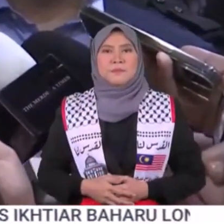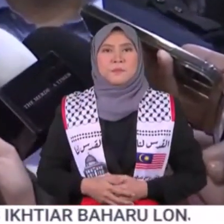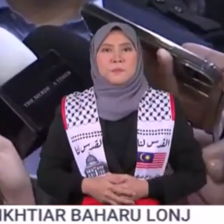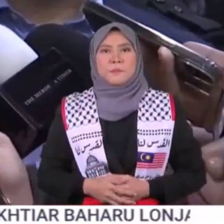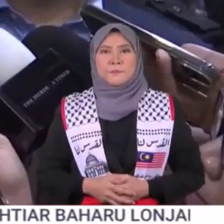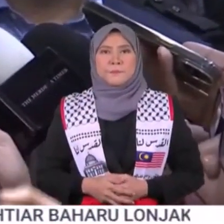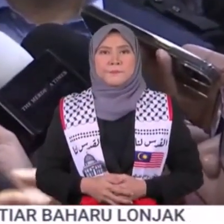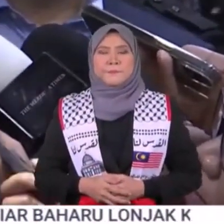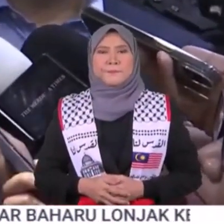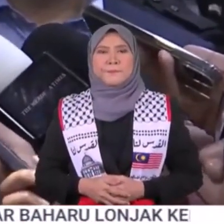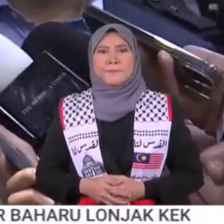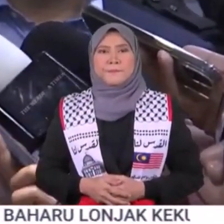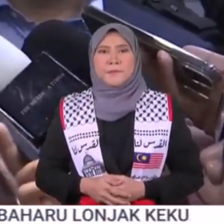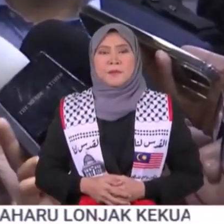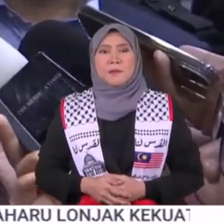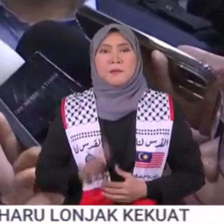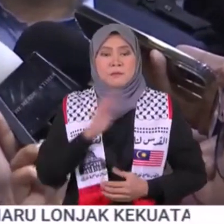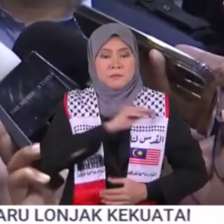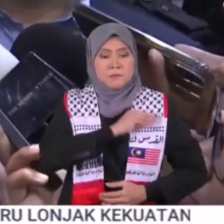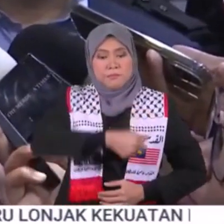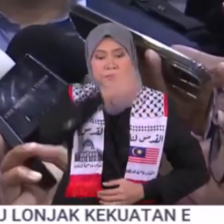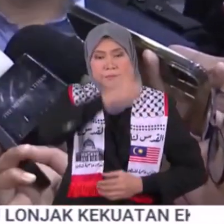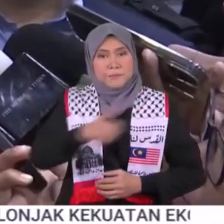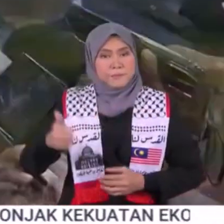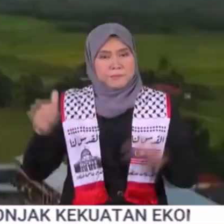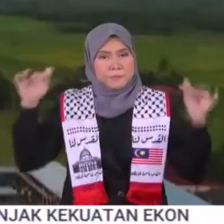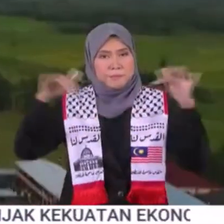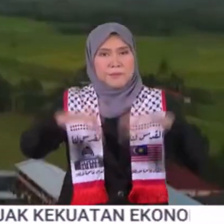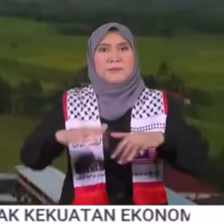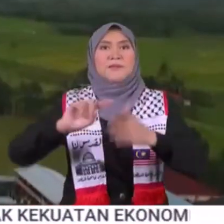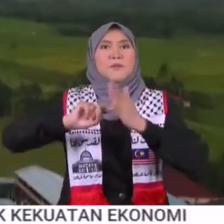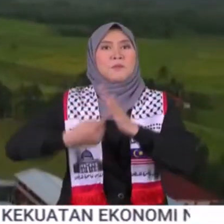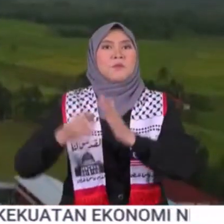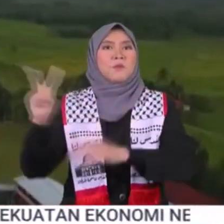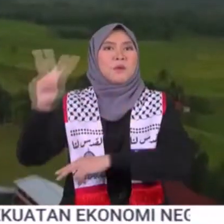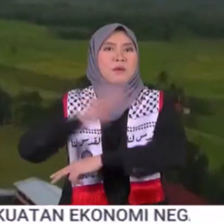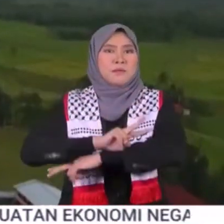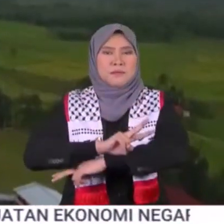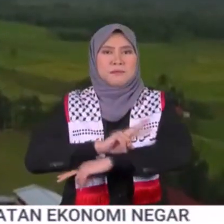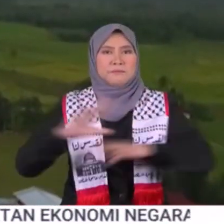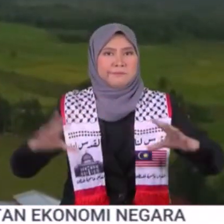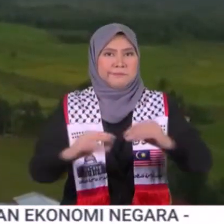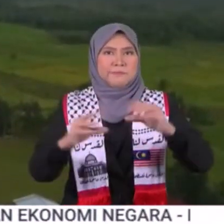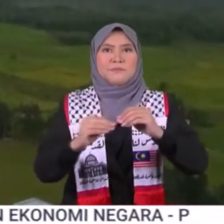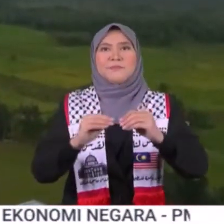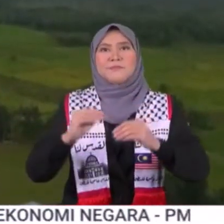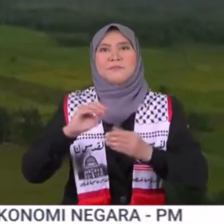Sesi pemukiman akan diadakan selama dua hari bermula esok di Cyberjaya.